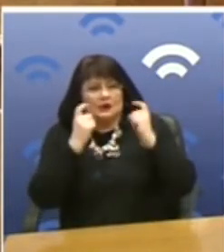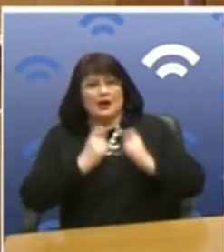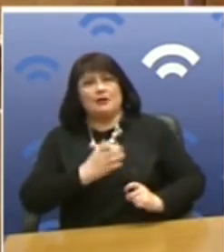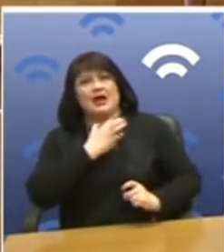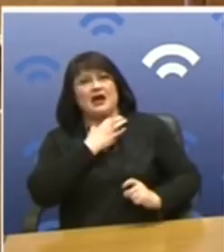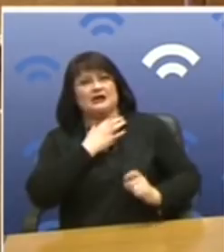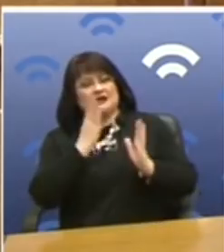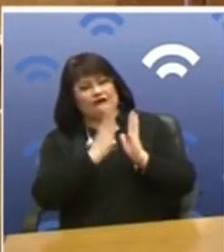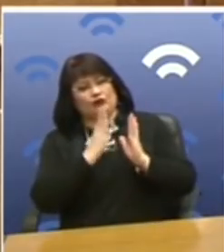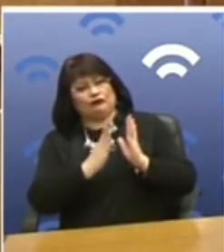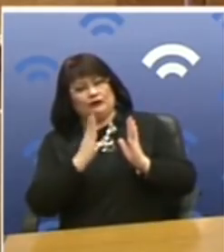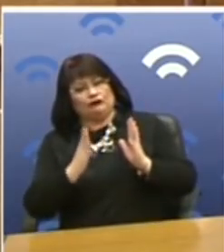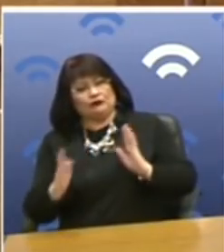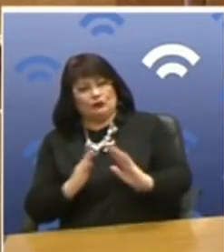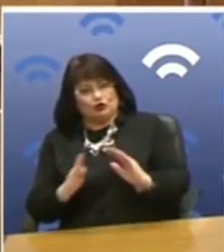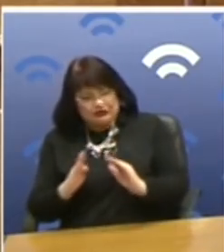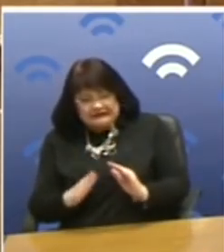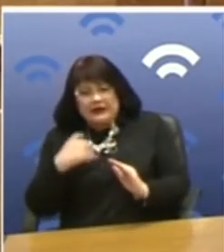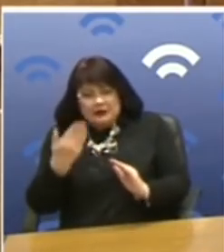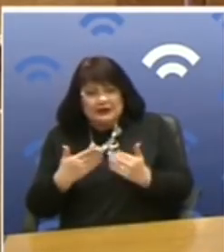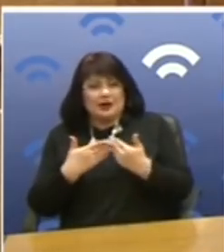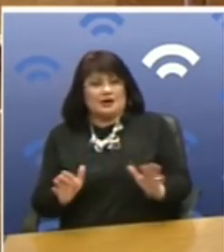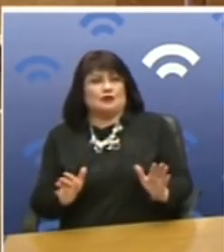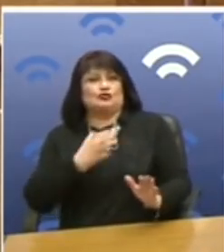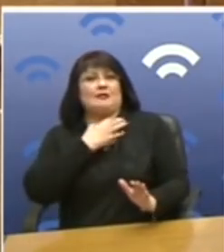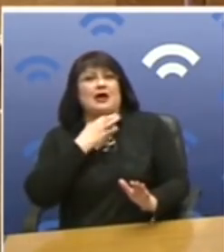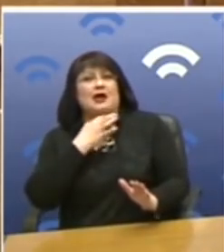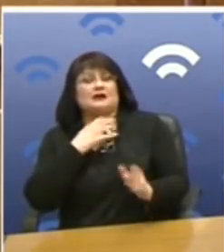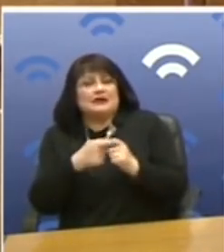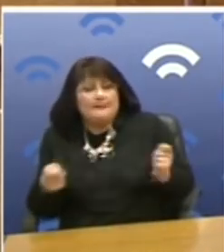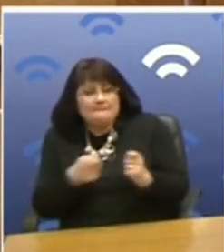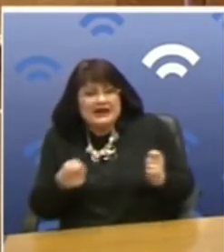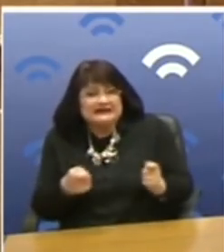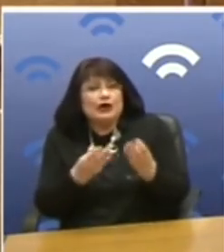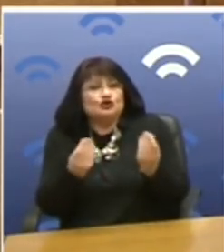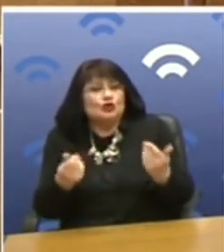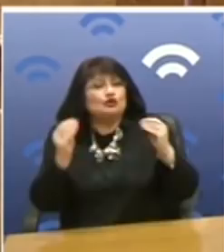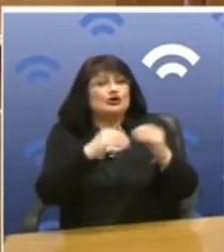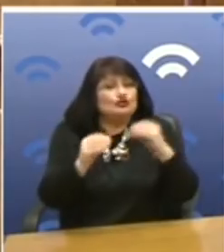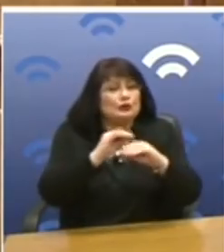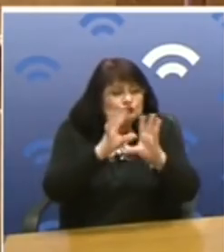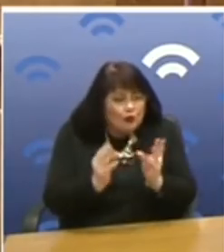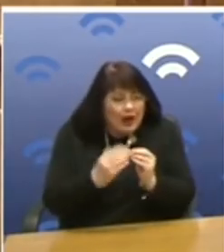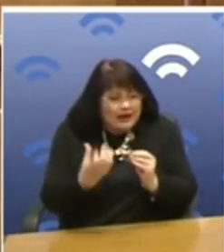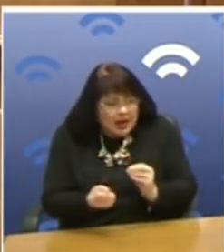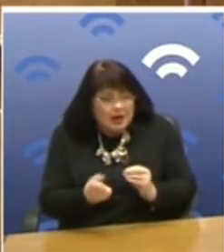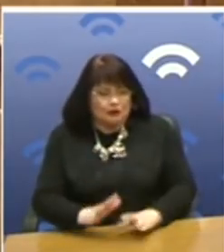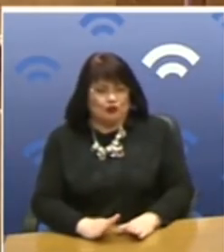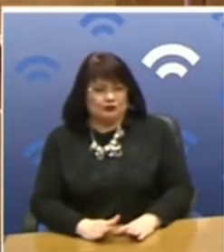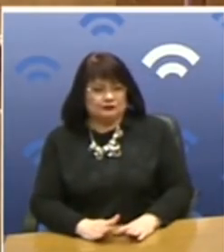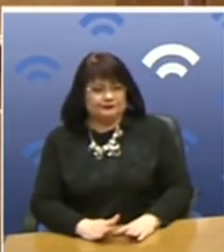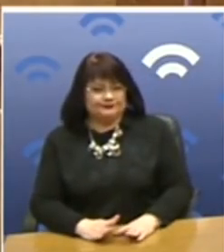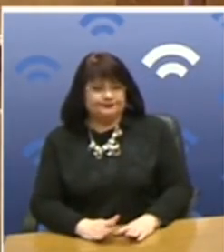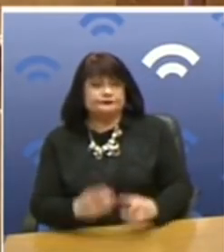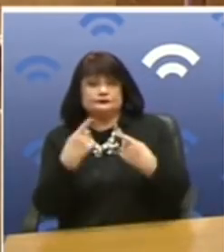όρους, τους όρους προστασίας, χωρίς τα απαραίτητα μέτρα και μέσα, τα οποία βέβαια εκπαιδευτικοί και